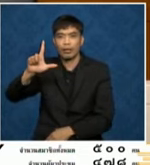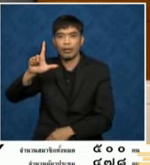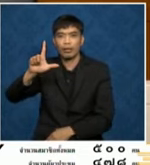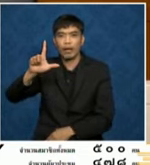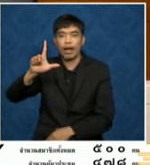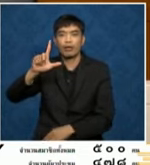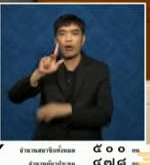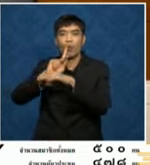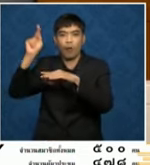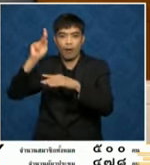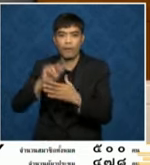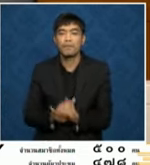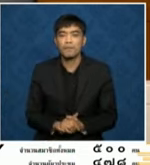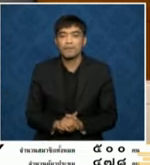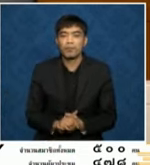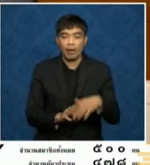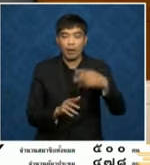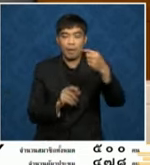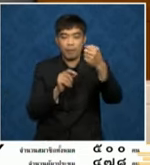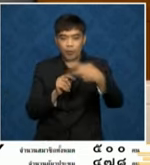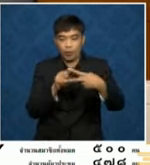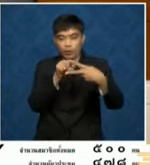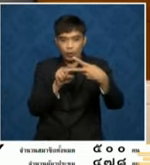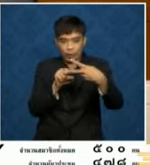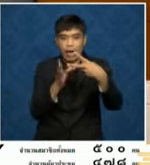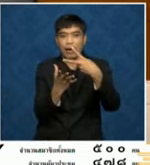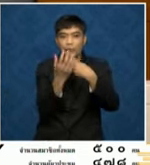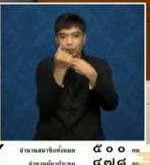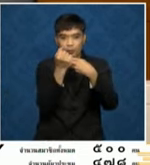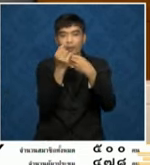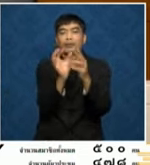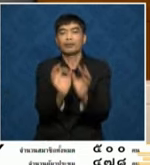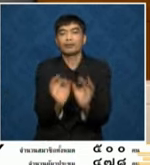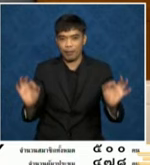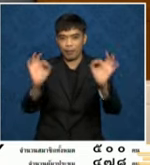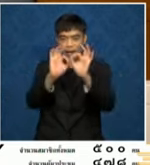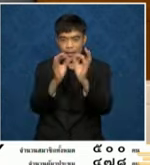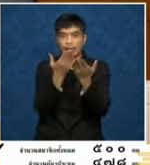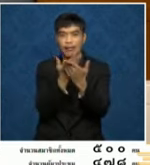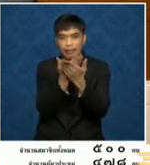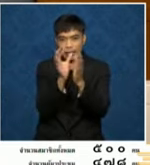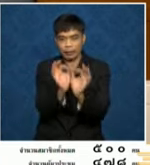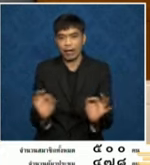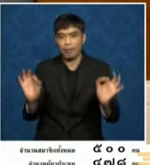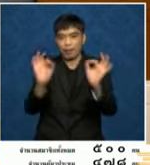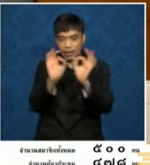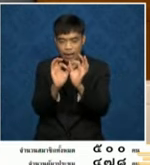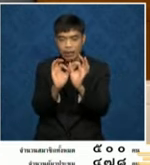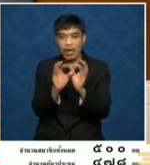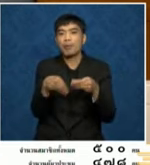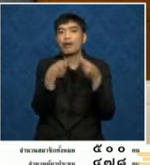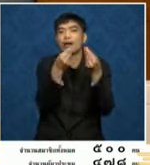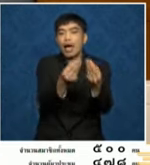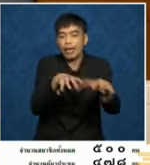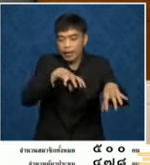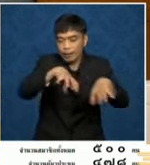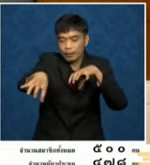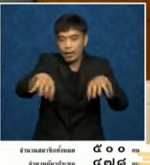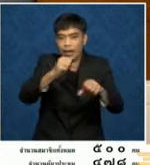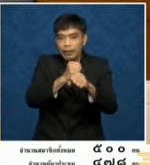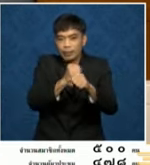เศษนะครับทั้งสองส่วนนี้เป็นงบประมาณที่มีความจำเป็นและก็มีความสำคัญสำหรับการขับเคลื่อนการแก้ไขปัญหาในเรื่องของ